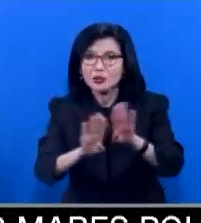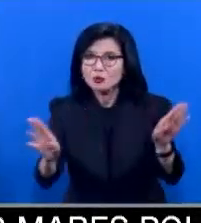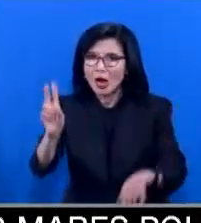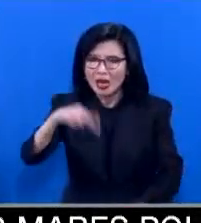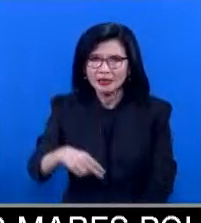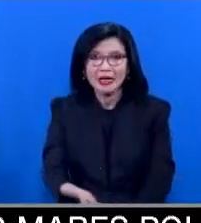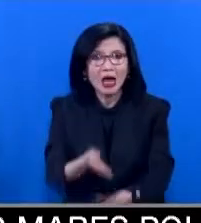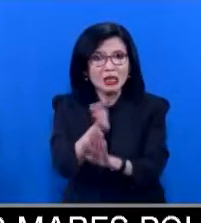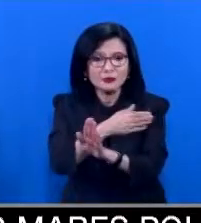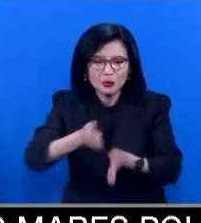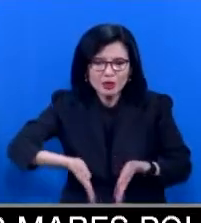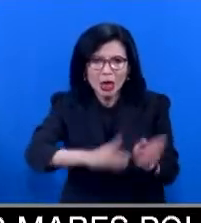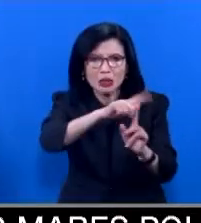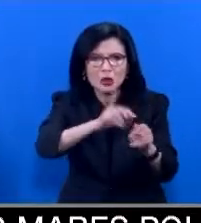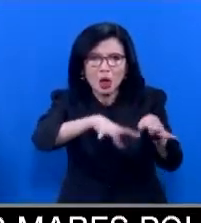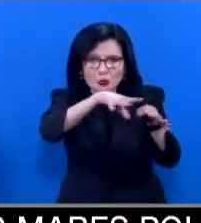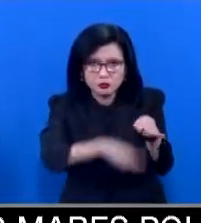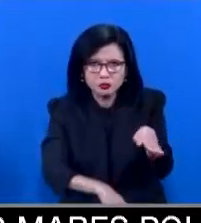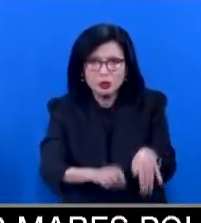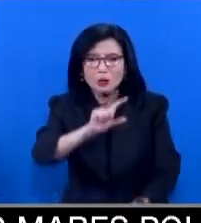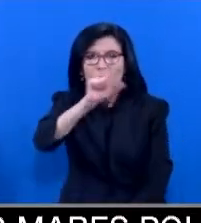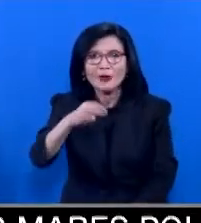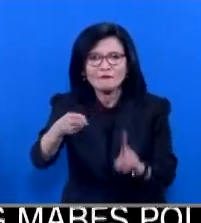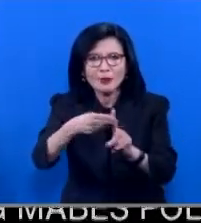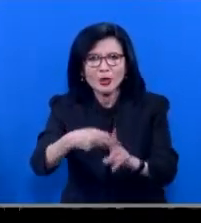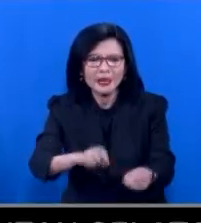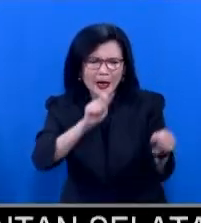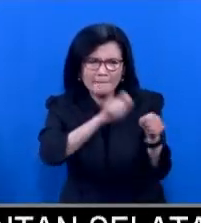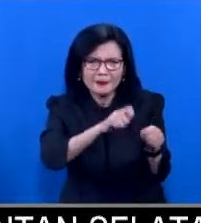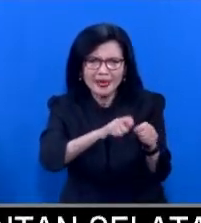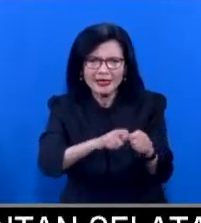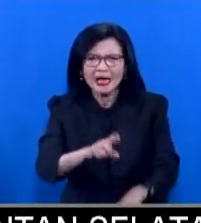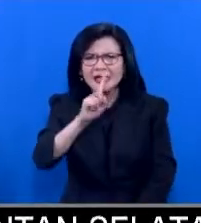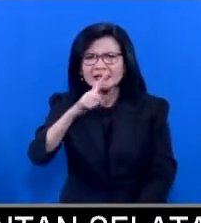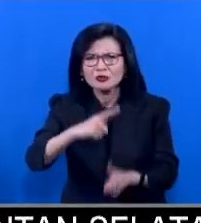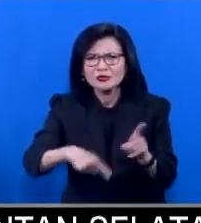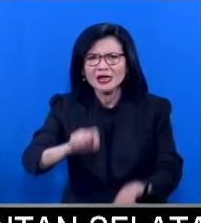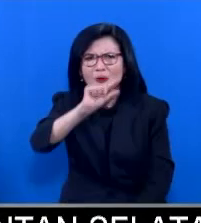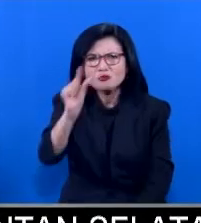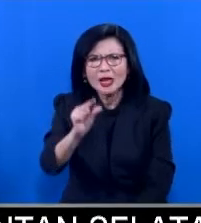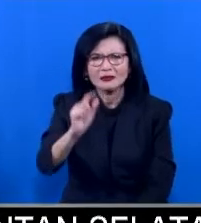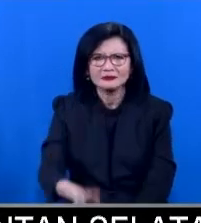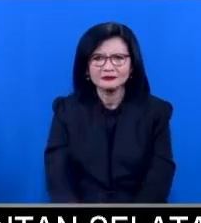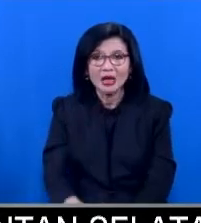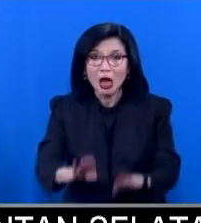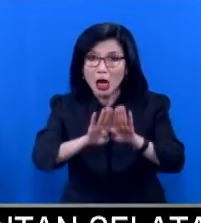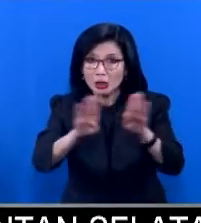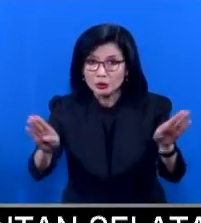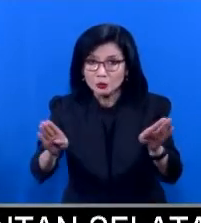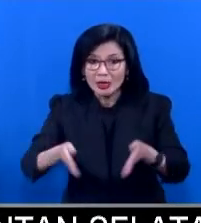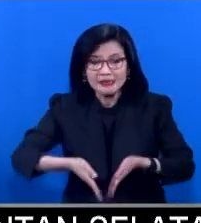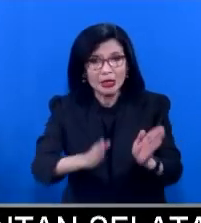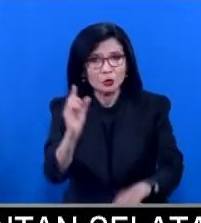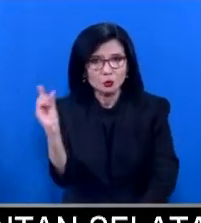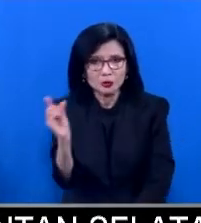sebelumnya ruas tol ini ambles pada Februari lalu perbaikan memakan waktu hingga satu setengah bulan dengan dibukanya jalur utama